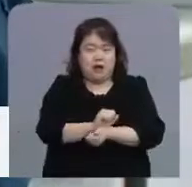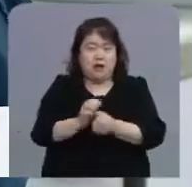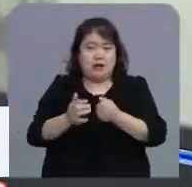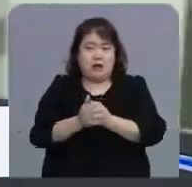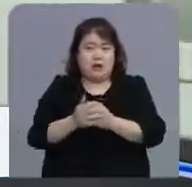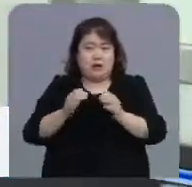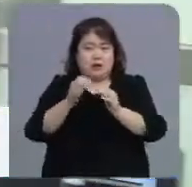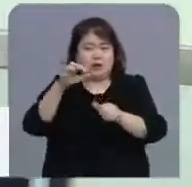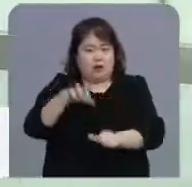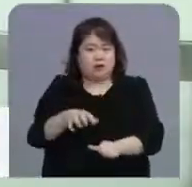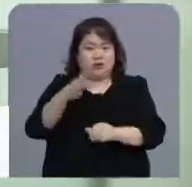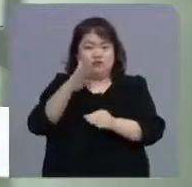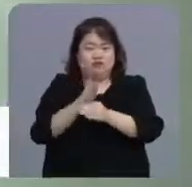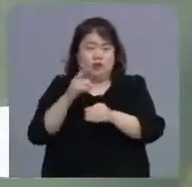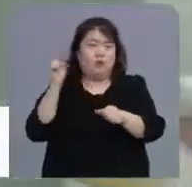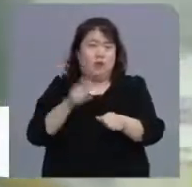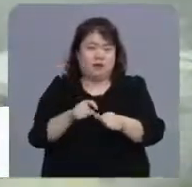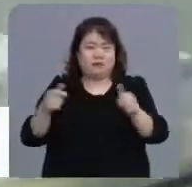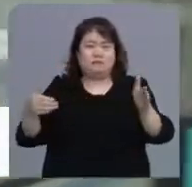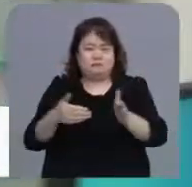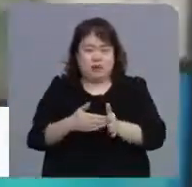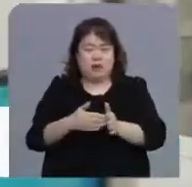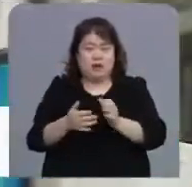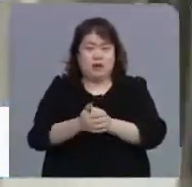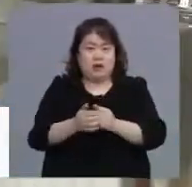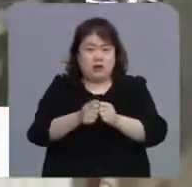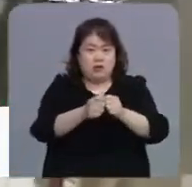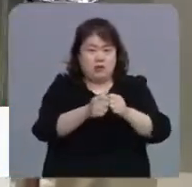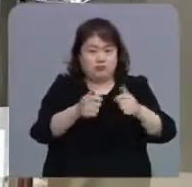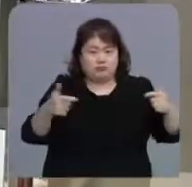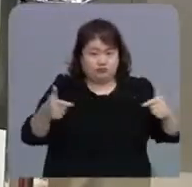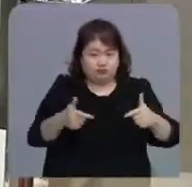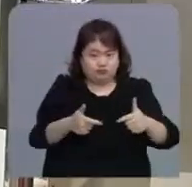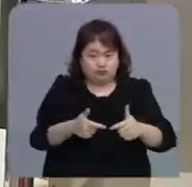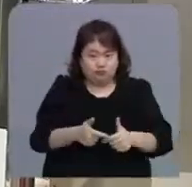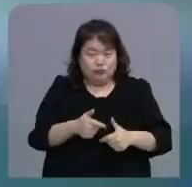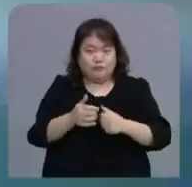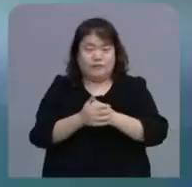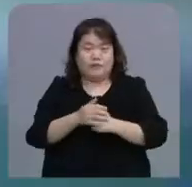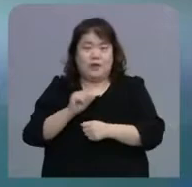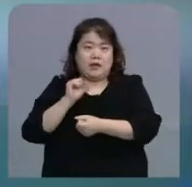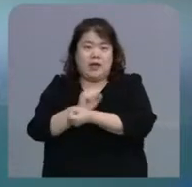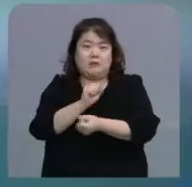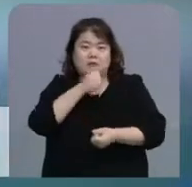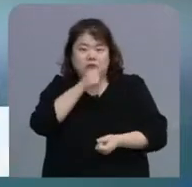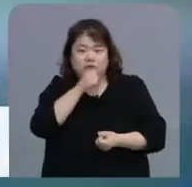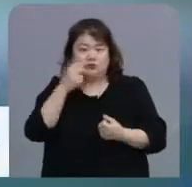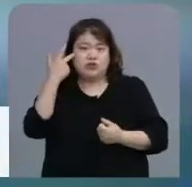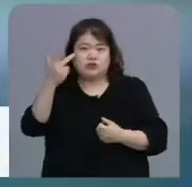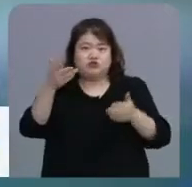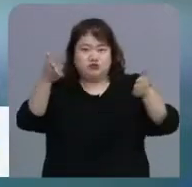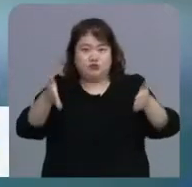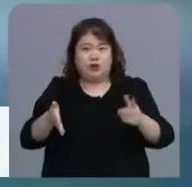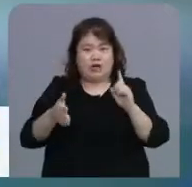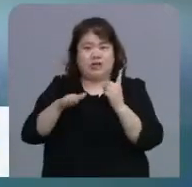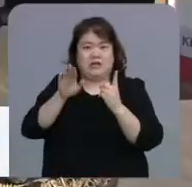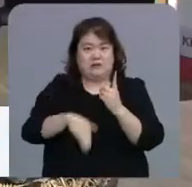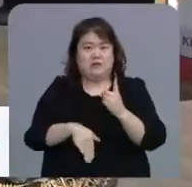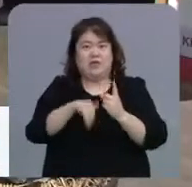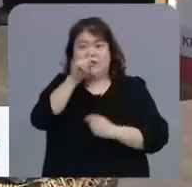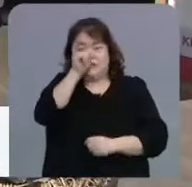확진자가 나왔습니다. 확산세가 주춤하면서 감염 재생산 지수는 일주일째 1 아래를 유지하고